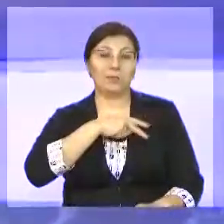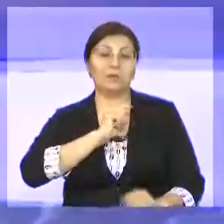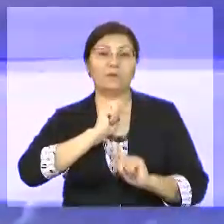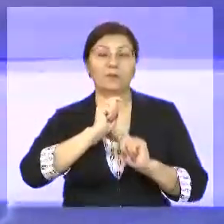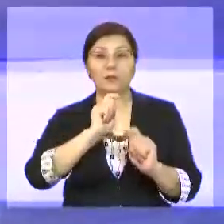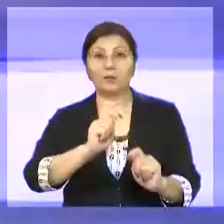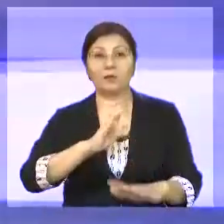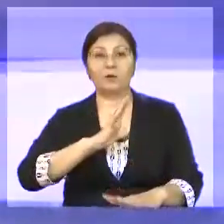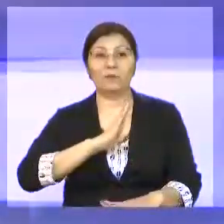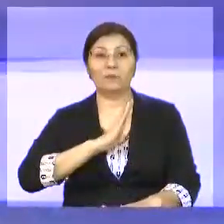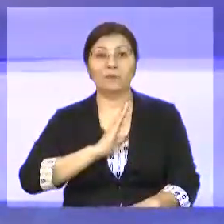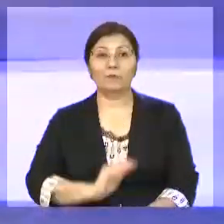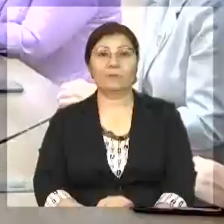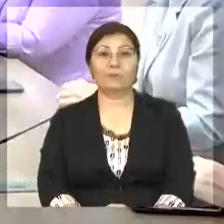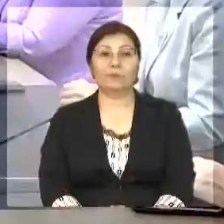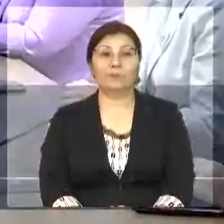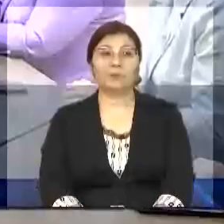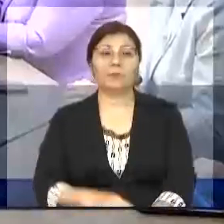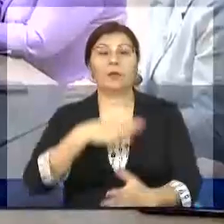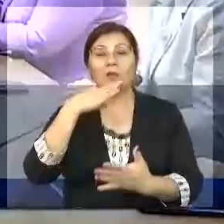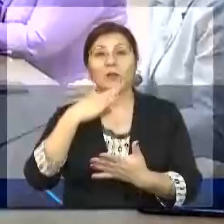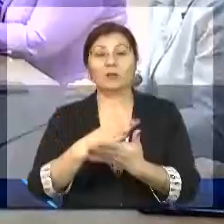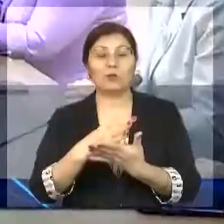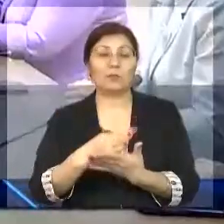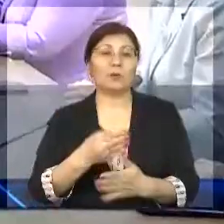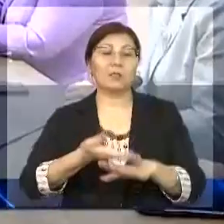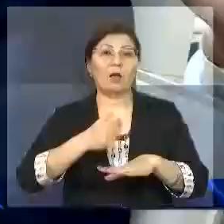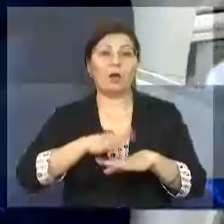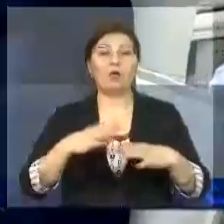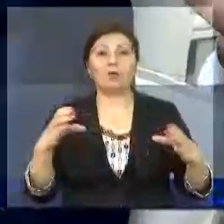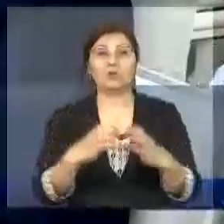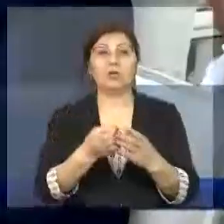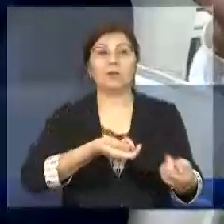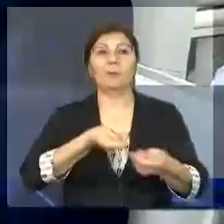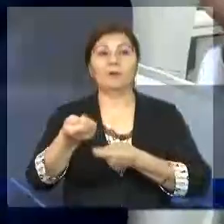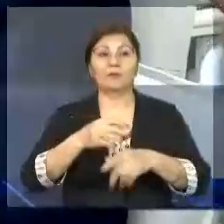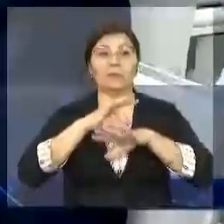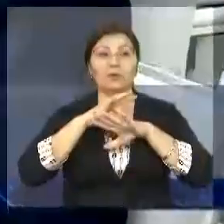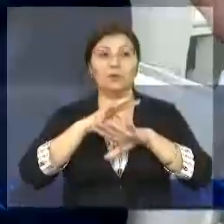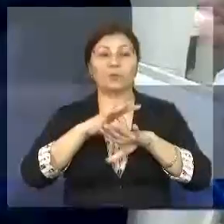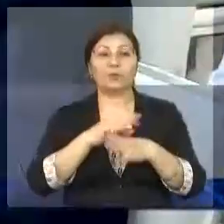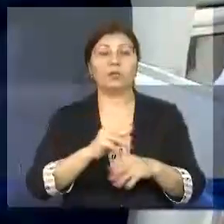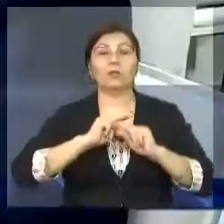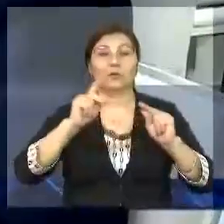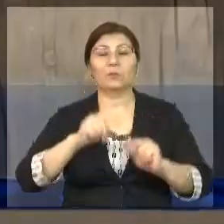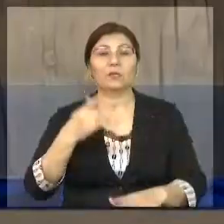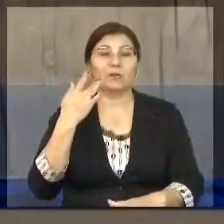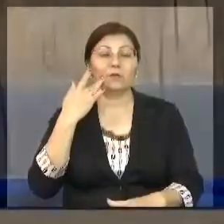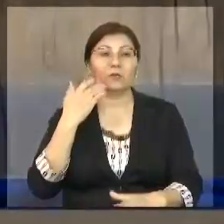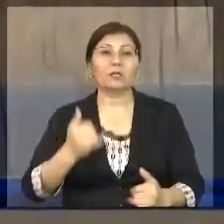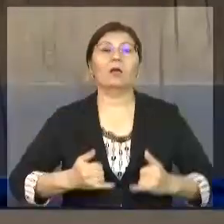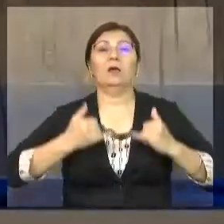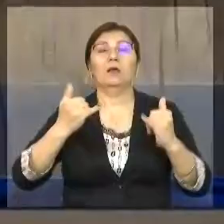қомақты сыйақымен марапатталды. Жауапкершілік жүгі ауыр саланың көшін ілгері жылжытып жүрген ұстаздар қашанда құрметке